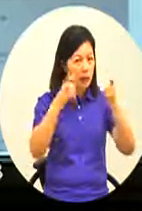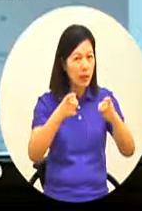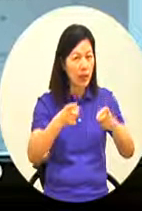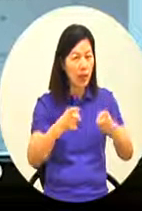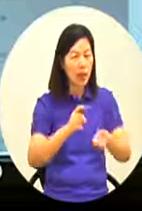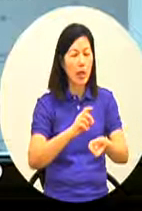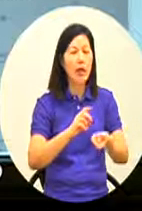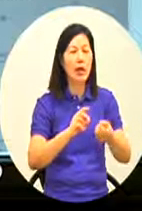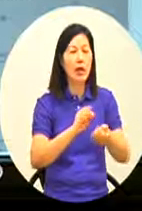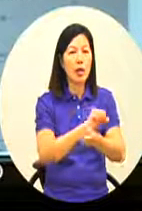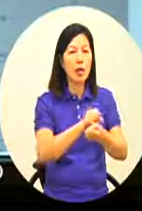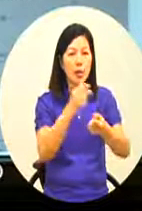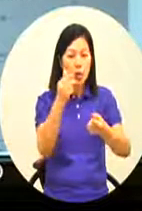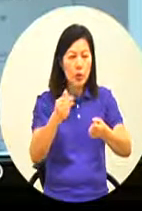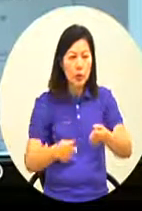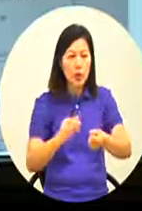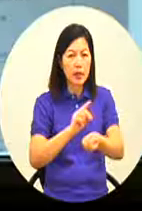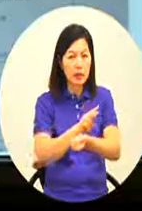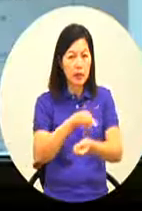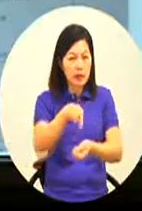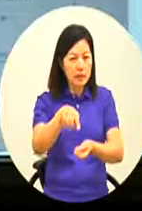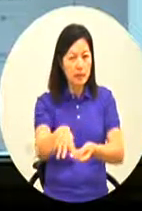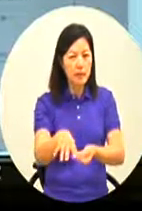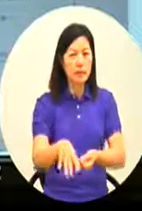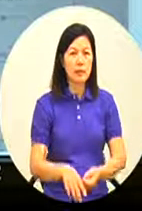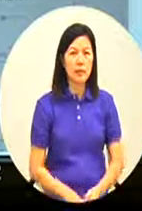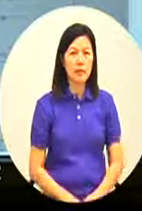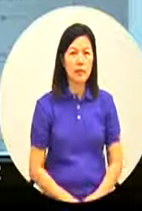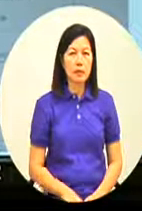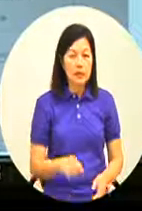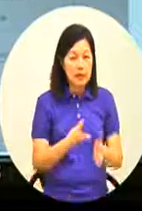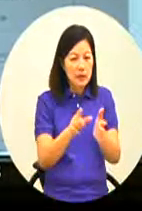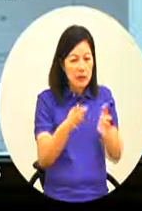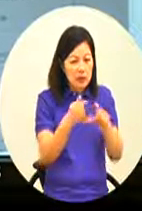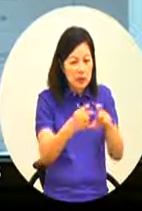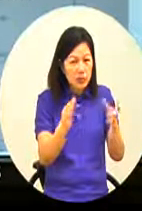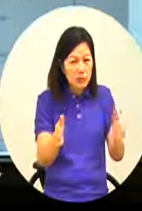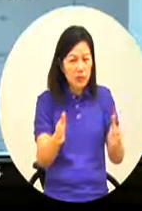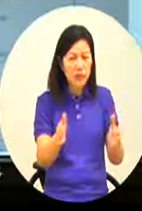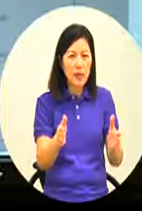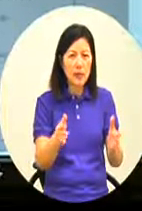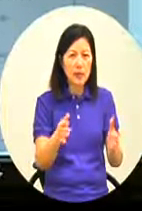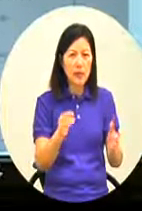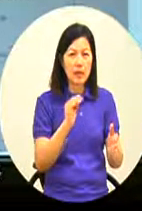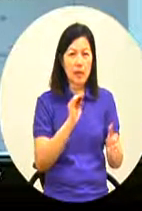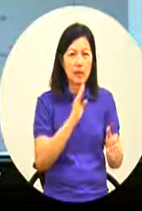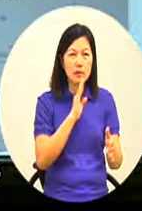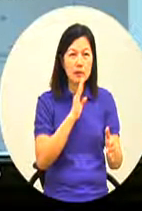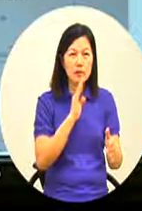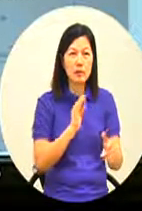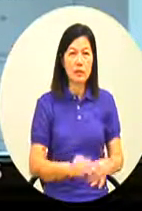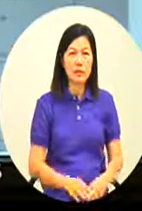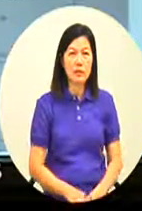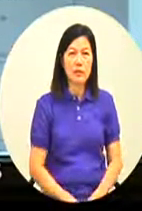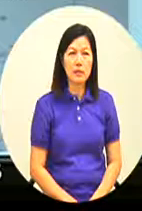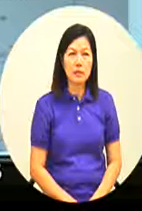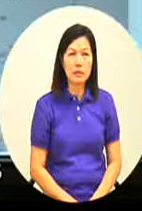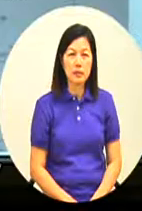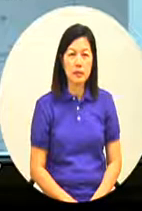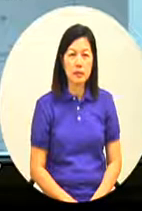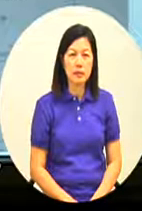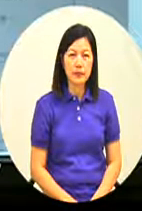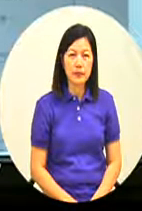边。好，那这个区段是孔宅段。好啊，这个所在